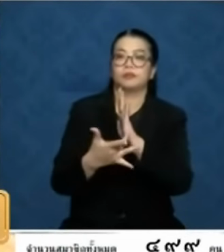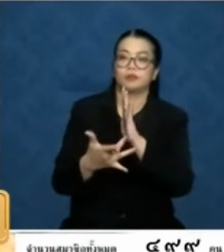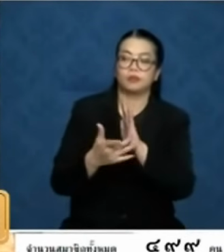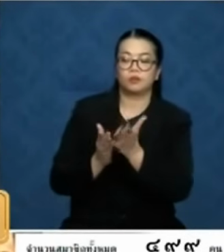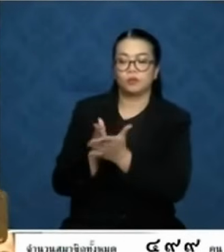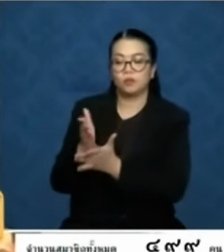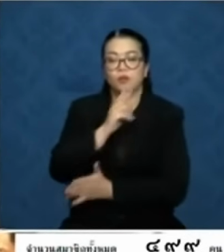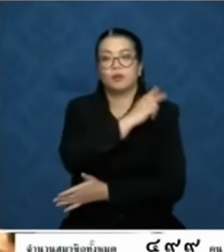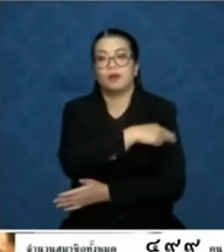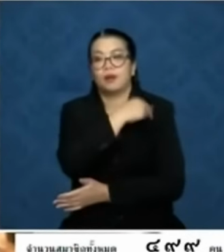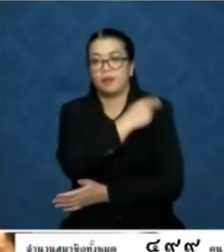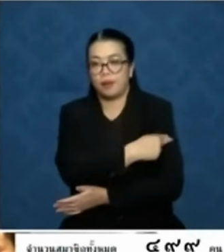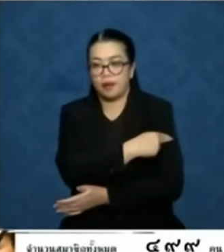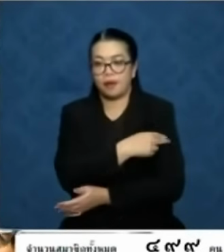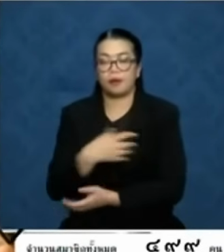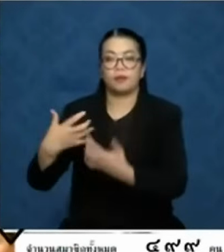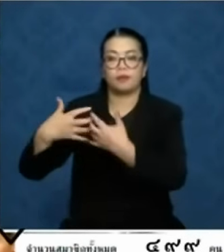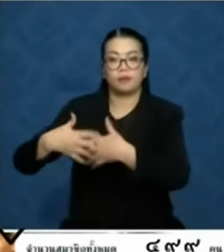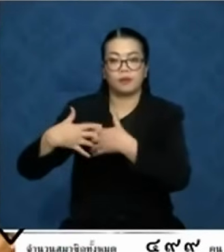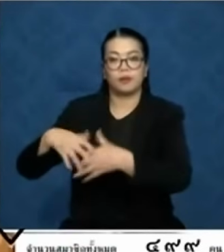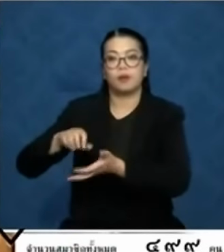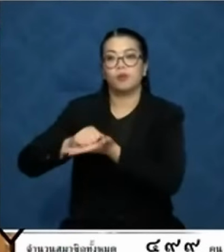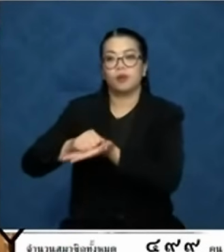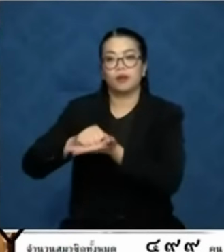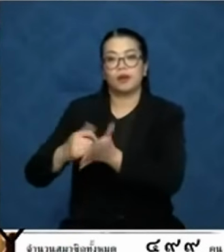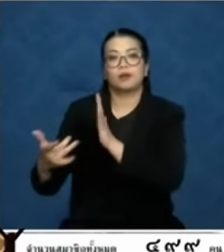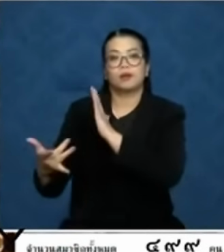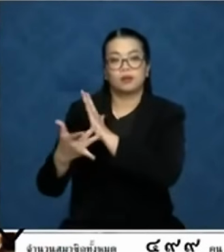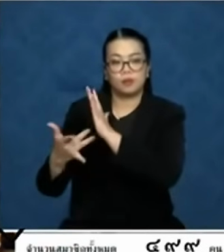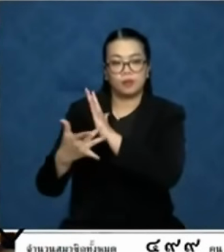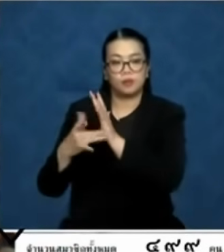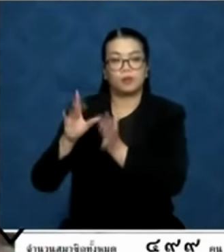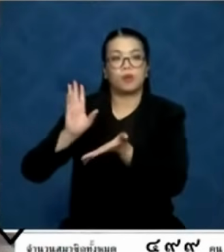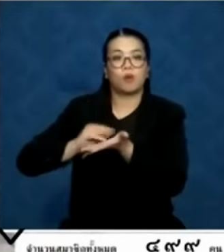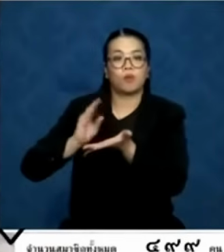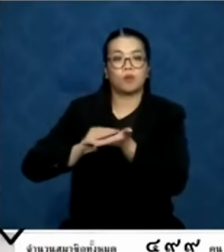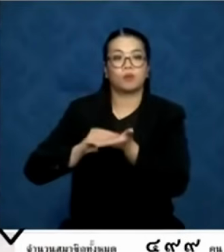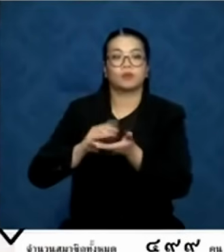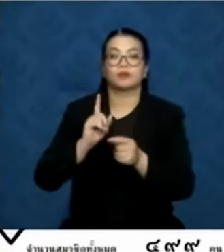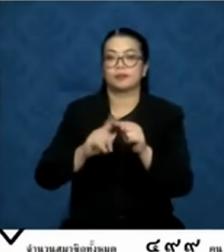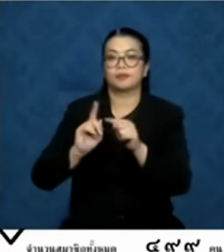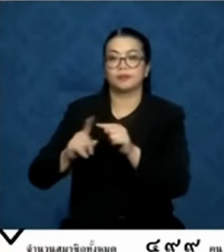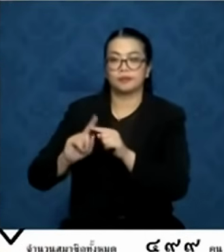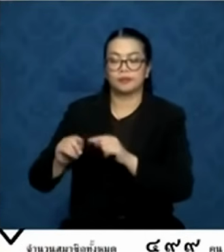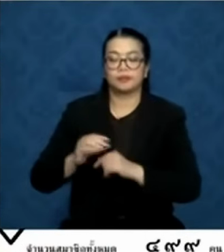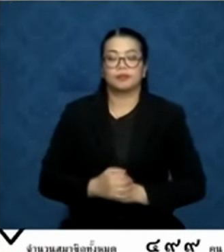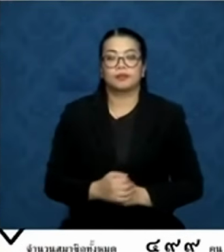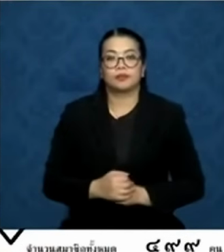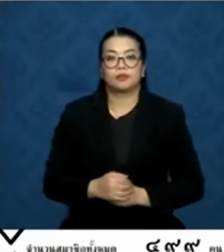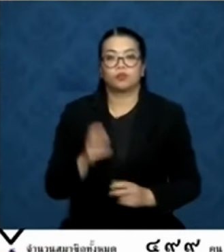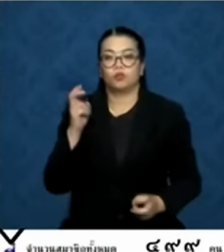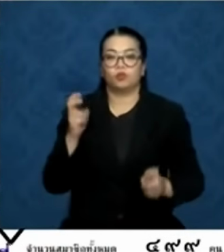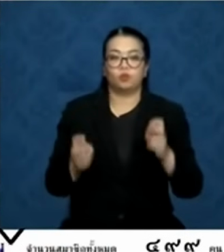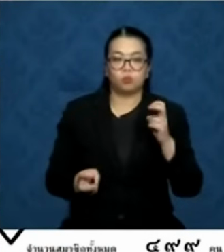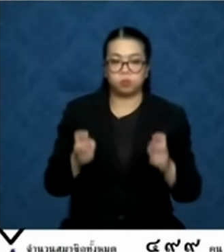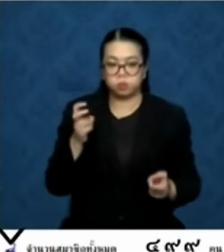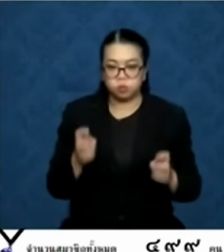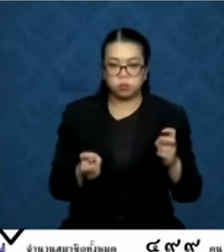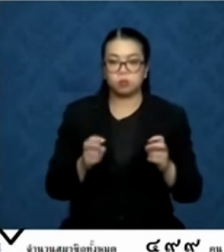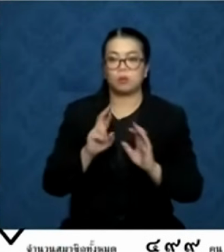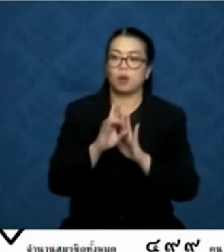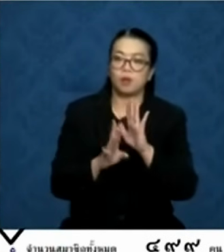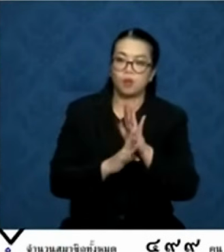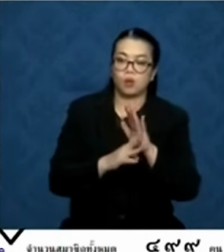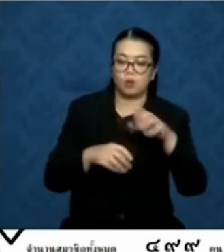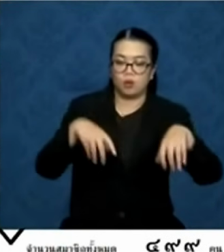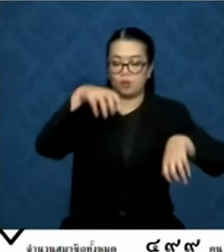แพทย์อุตสาหกรรมและบริการดิจิตอลข้อมูลปัญญาประดิษฐ์หุ่นยนต์ระบบอัตโนมัติและอิเล็ก